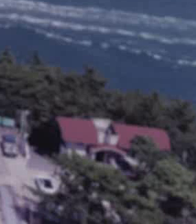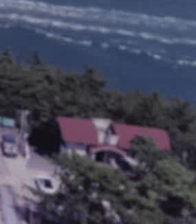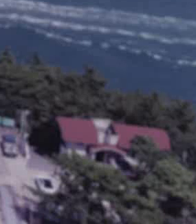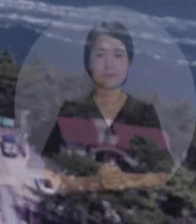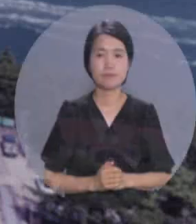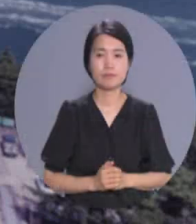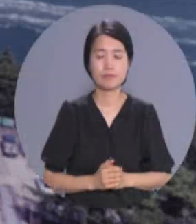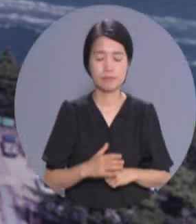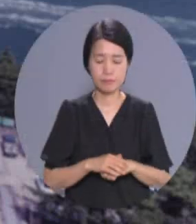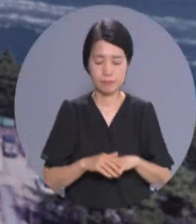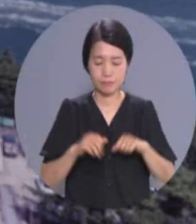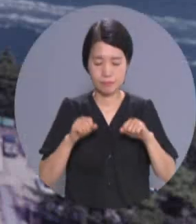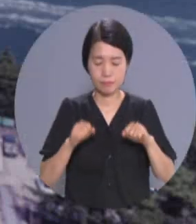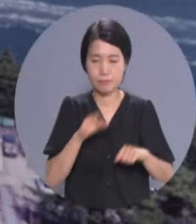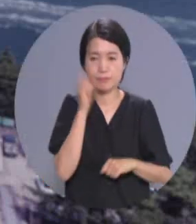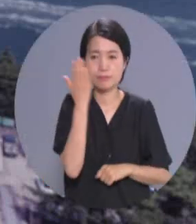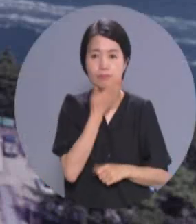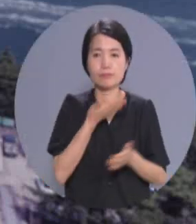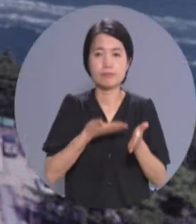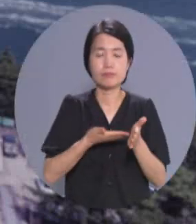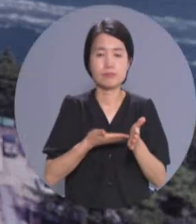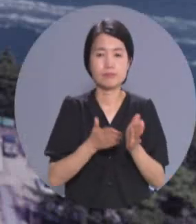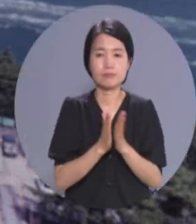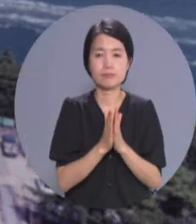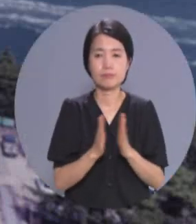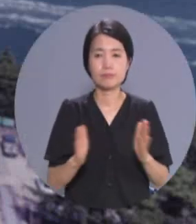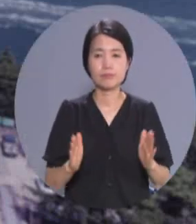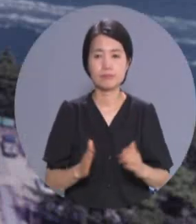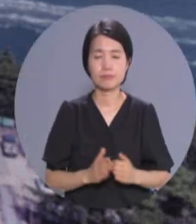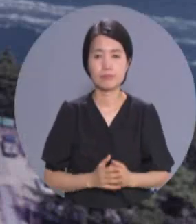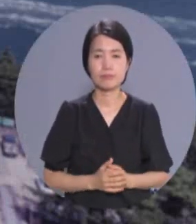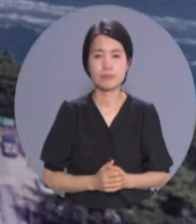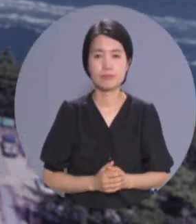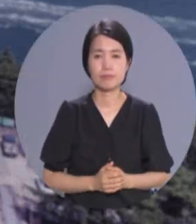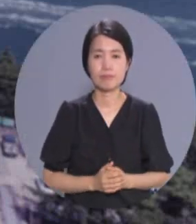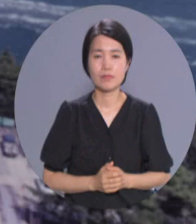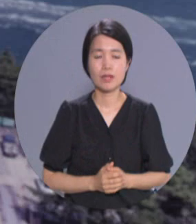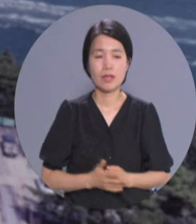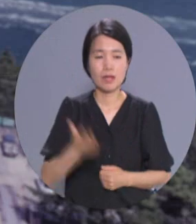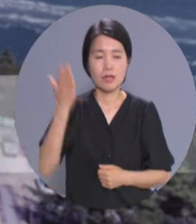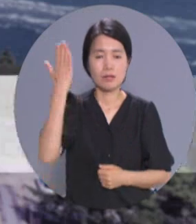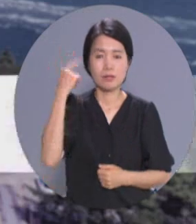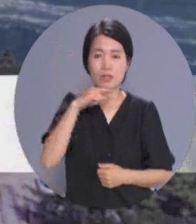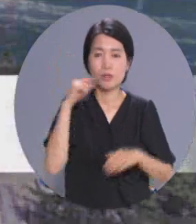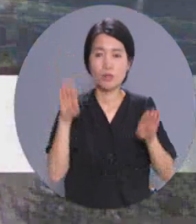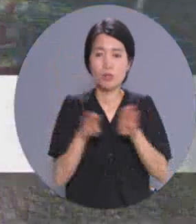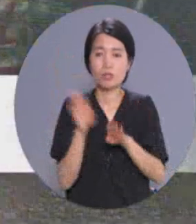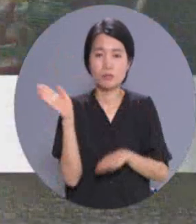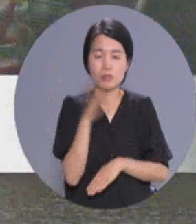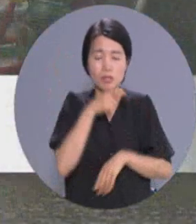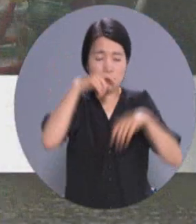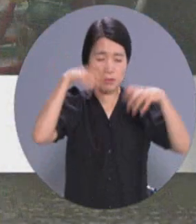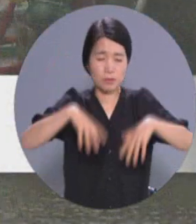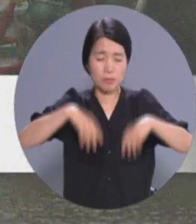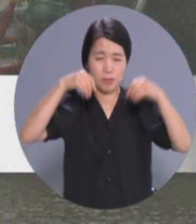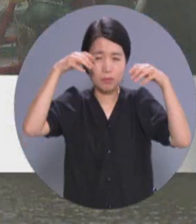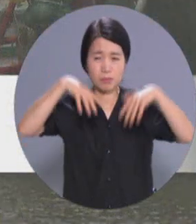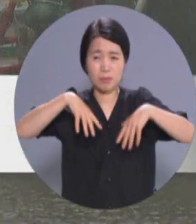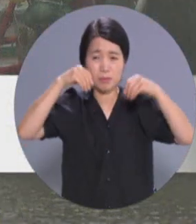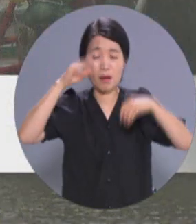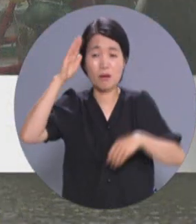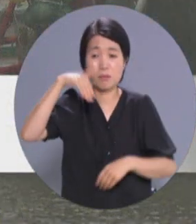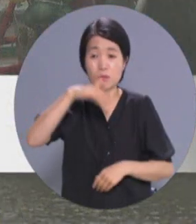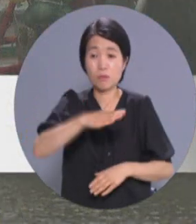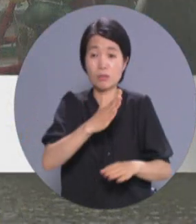여러분 안녕하십니까 여수mbc 뉴스데스크입니다 지난 일요일부터 시작된 비는 내렸다 그쳤다를 반복하고